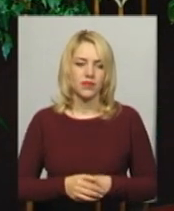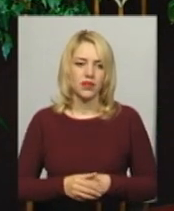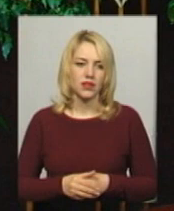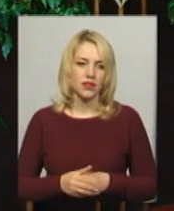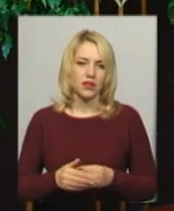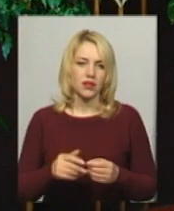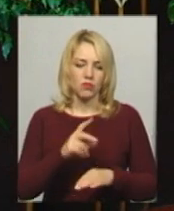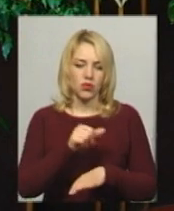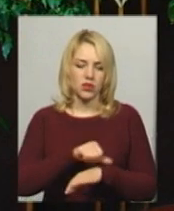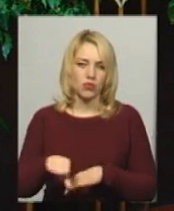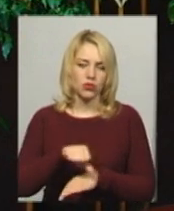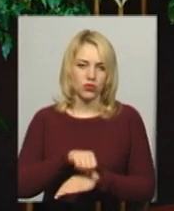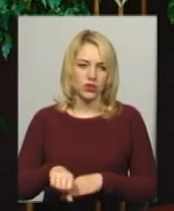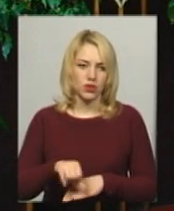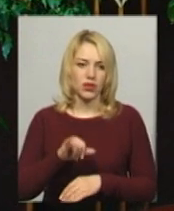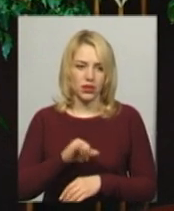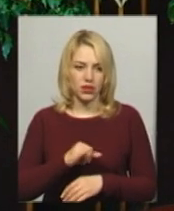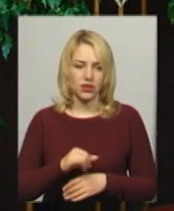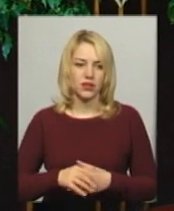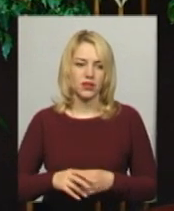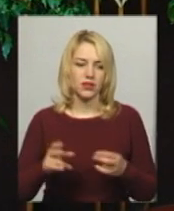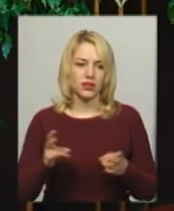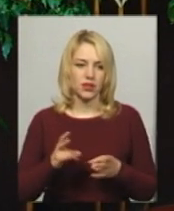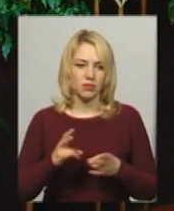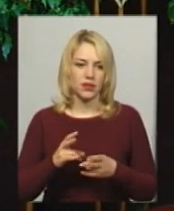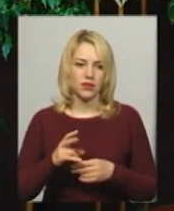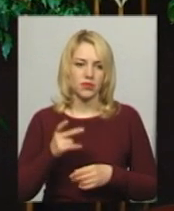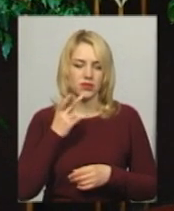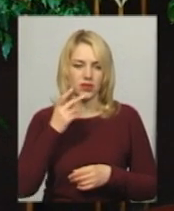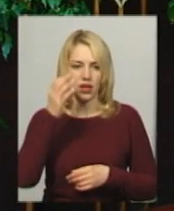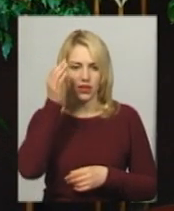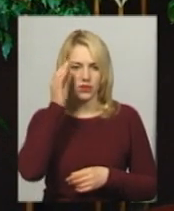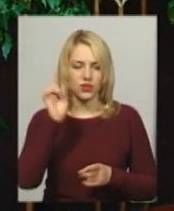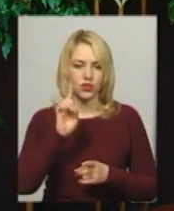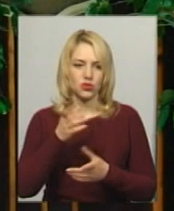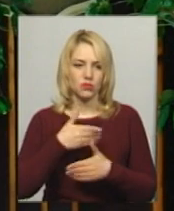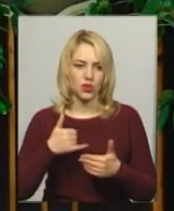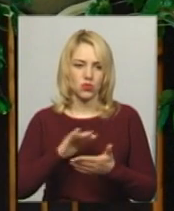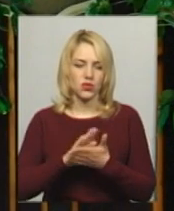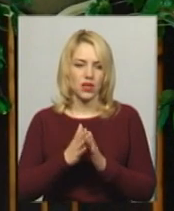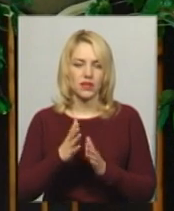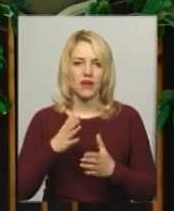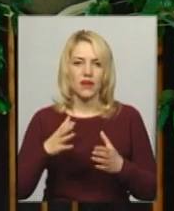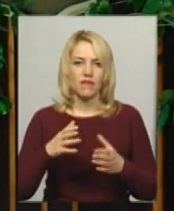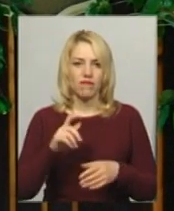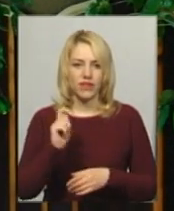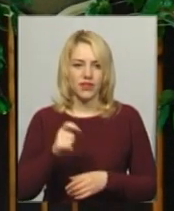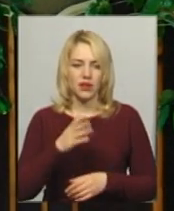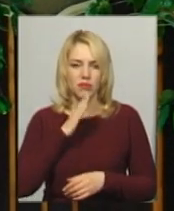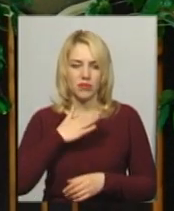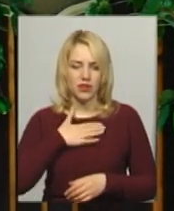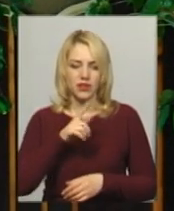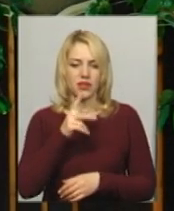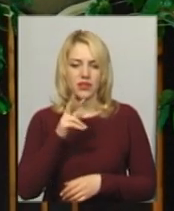ховається по закордонах. Ну і, власне, треба ж нагадувати, що ми таке в стані війни. Мій зять свого